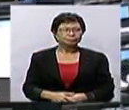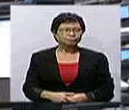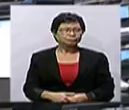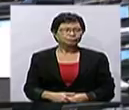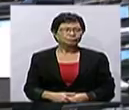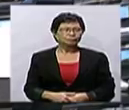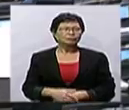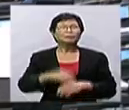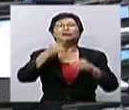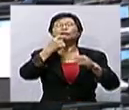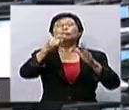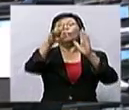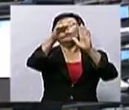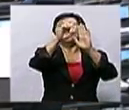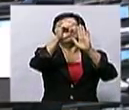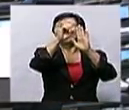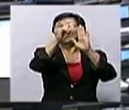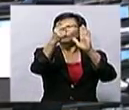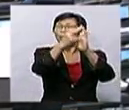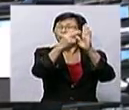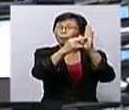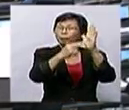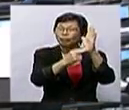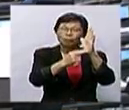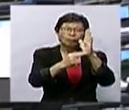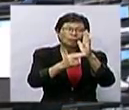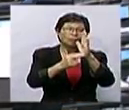di bawah orderan aturan 99.